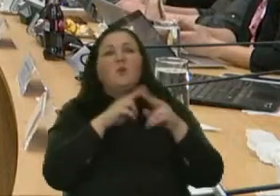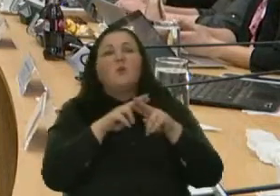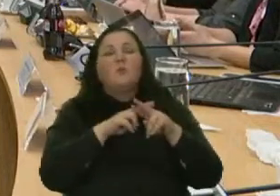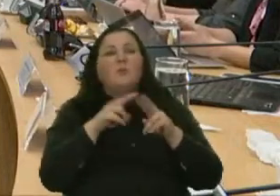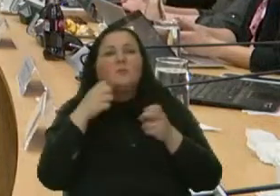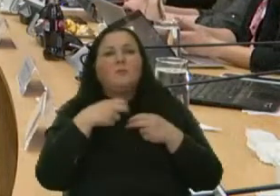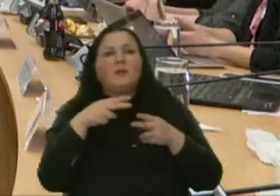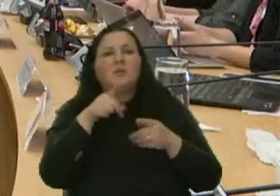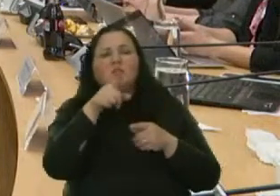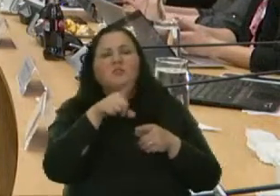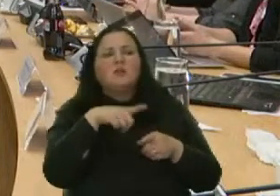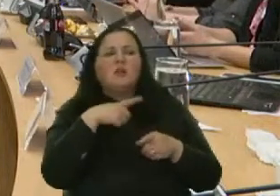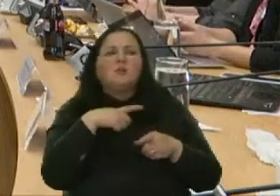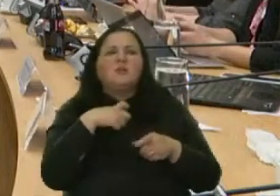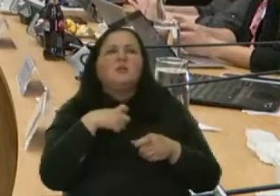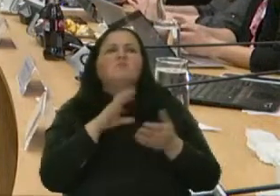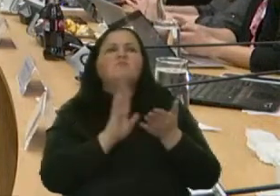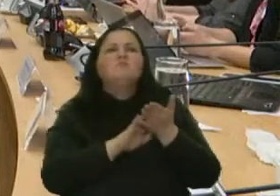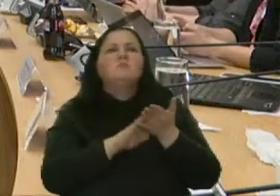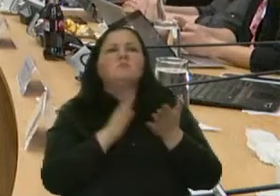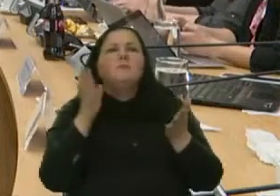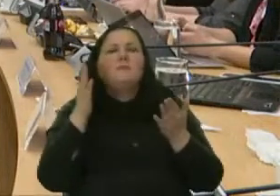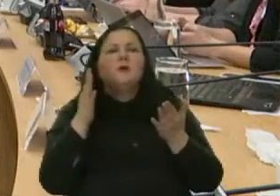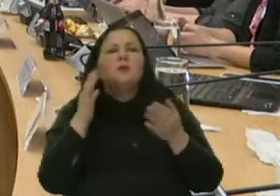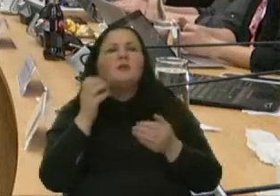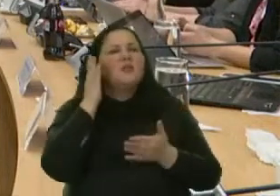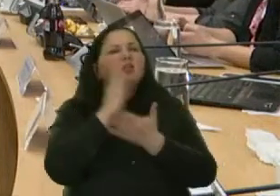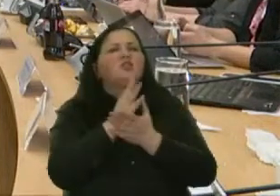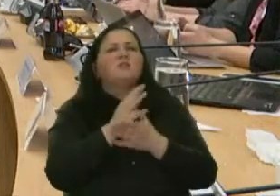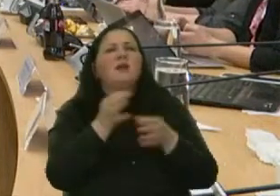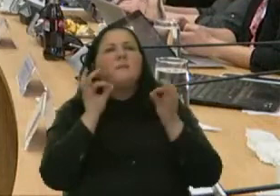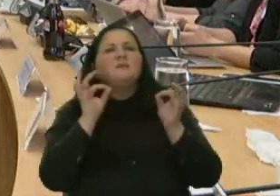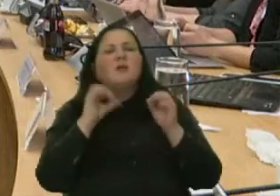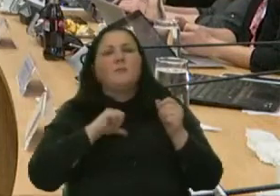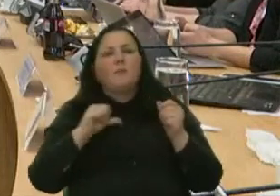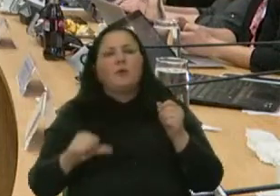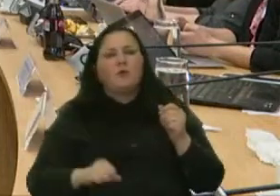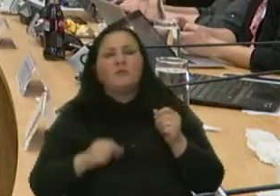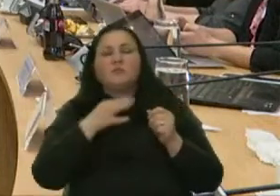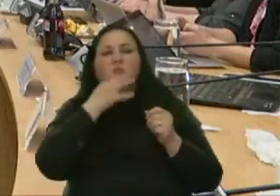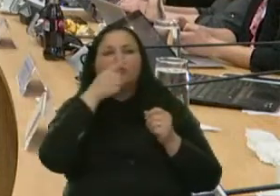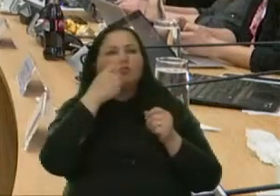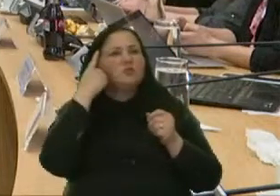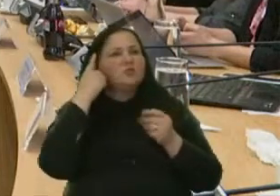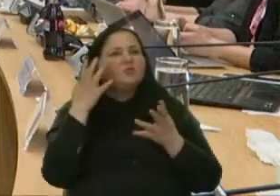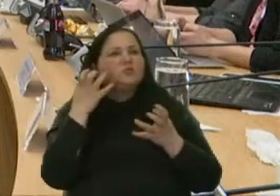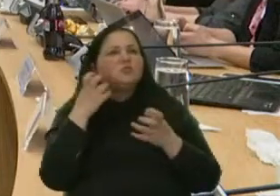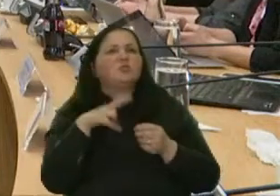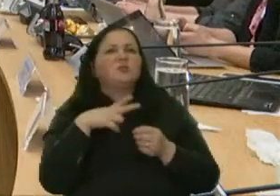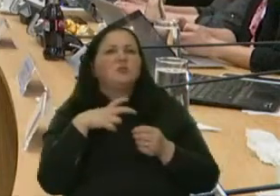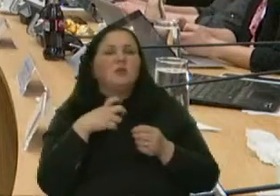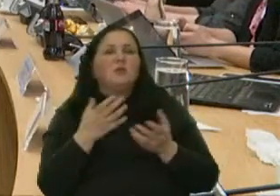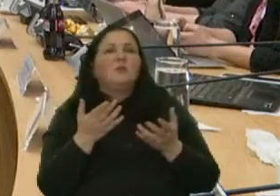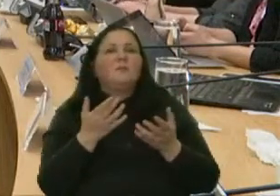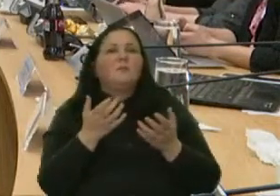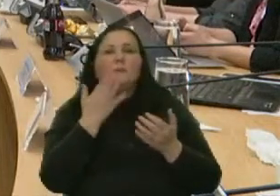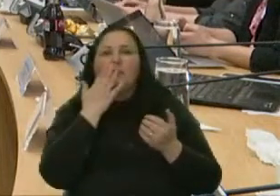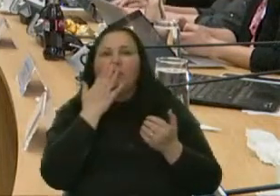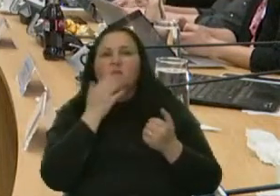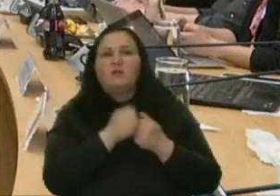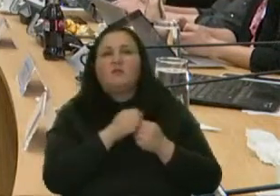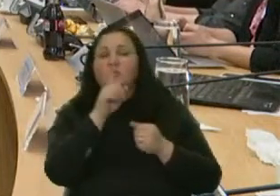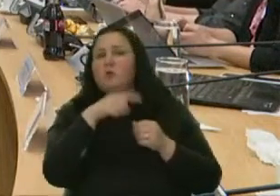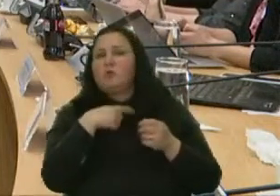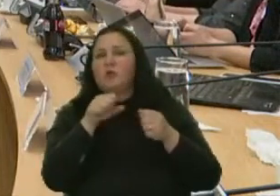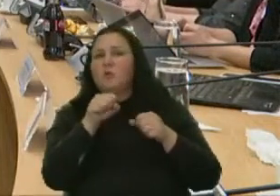pe mâna specialiștilor specialiștii știu ce trebuie și de ce au nevoie să ne spună ca să poată fi funcțional dacă se impune și au toate